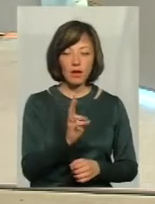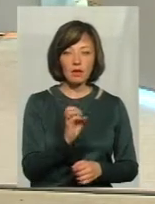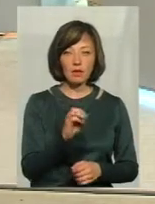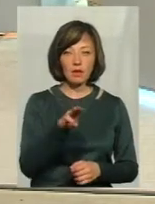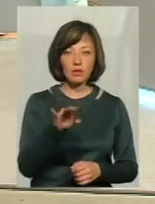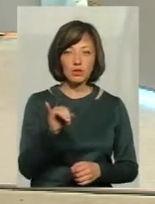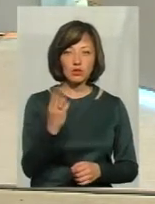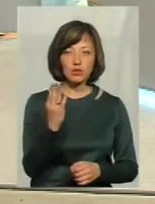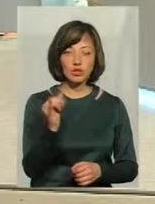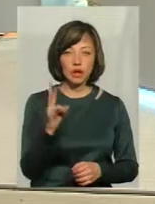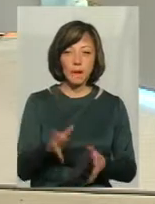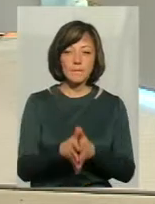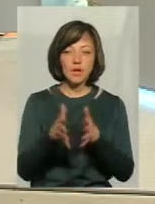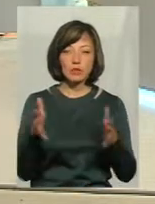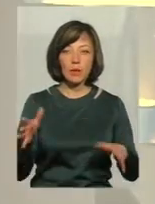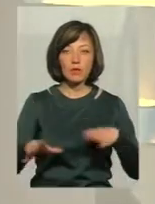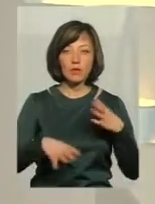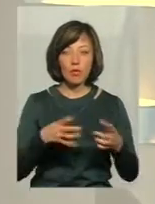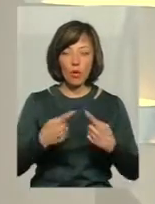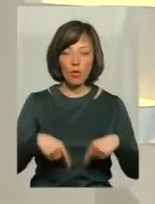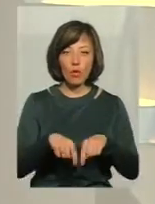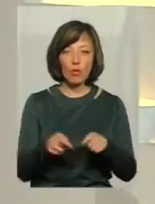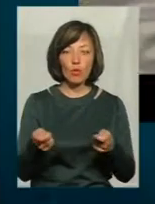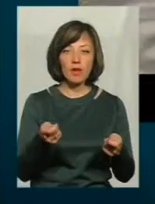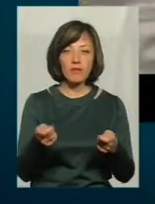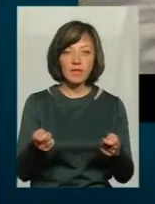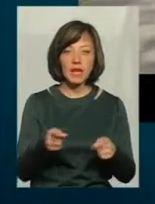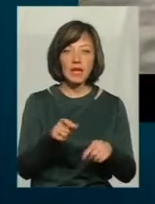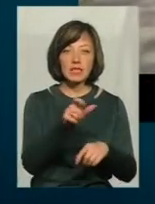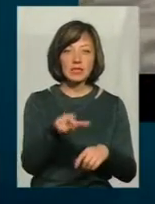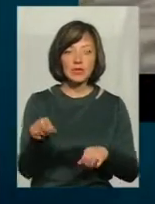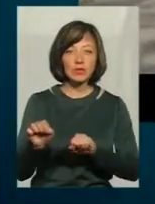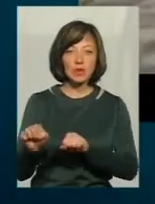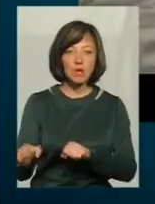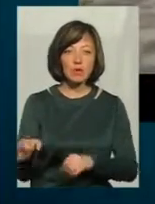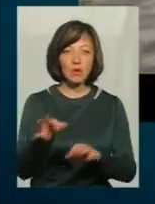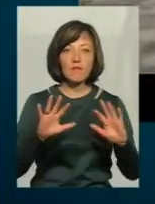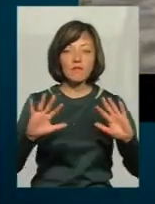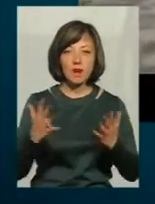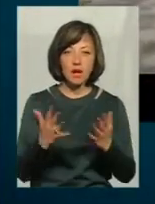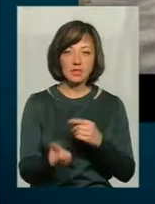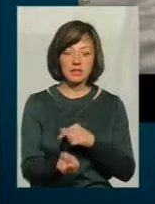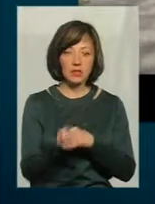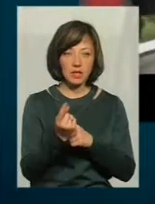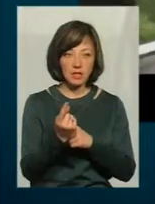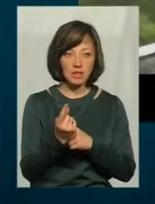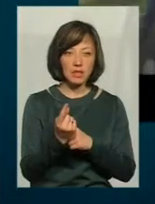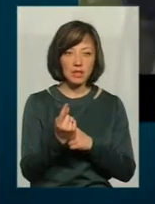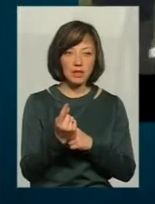відбувались масштабні тренування органів управління та сил цивільного захисту області та її ланок у разі виникнення